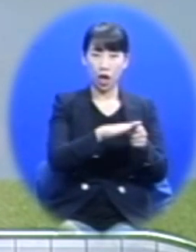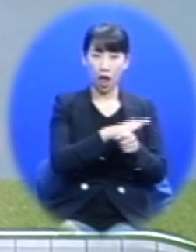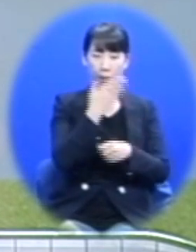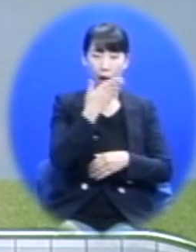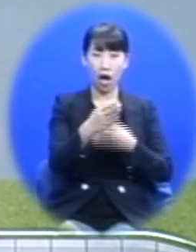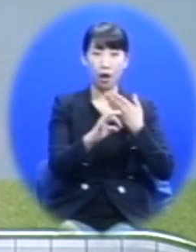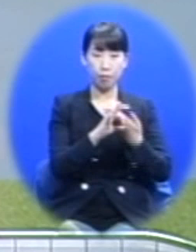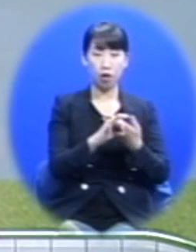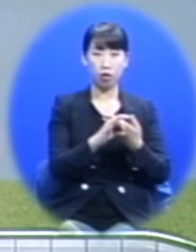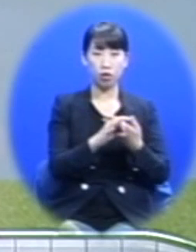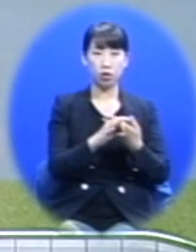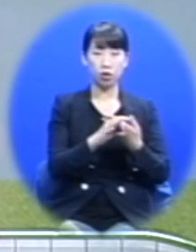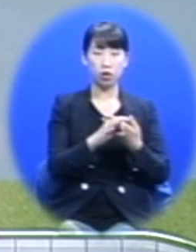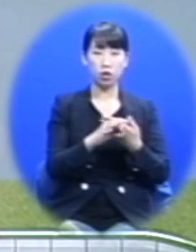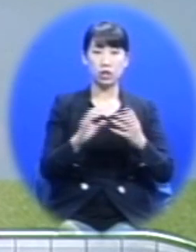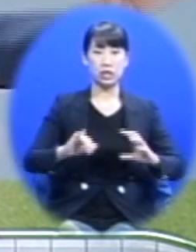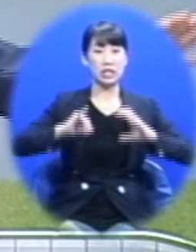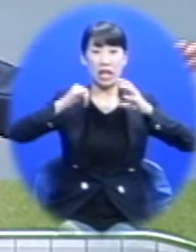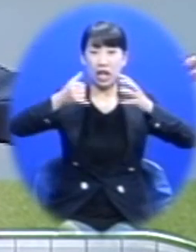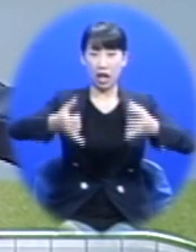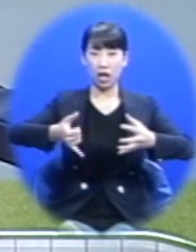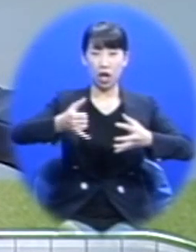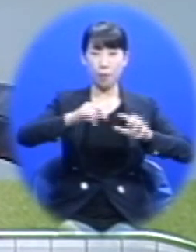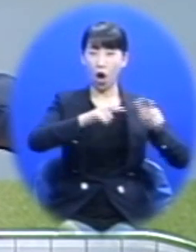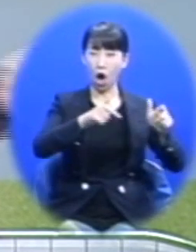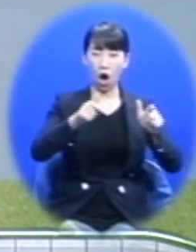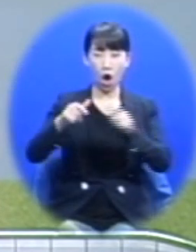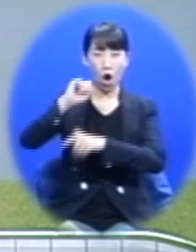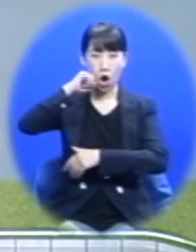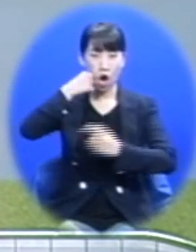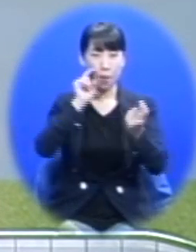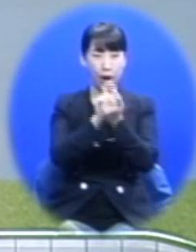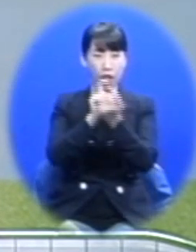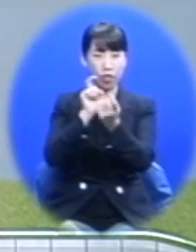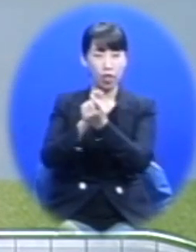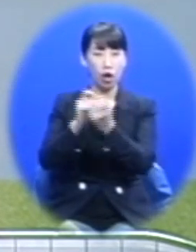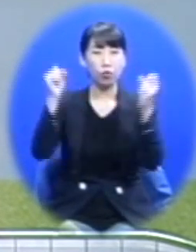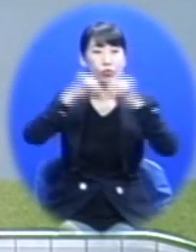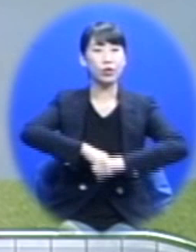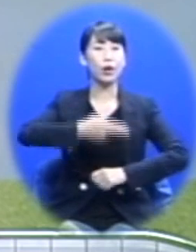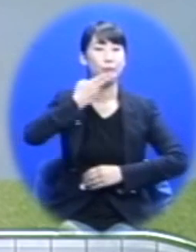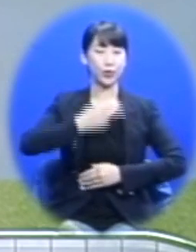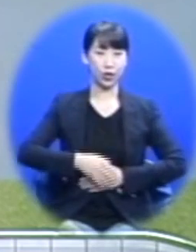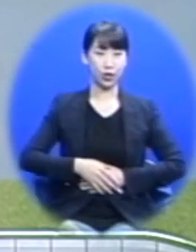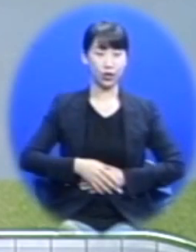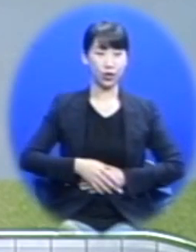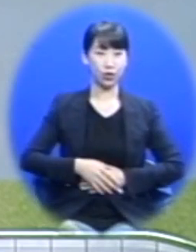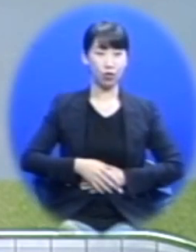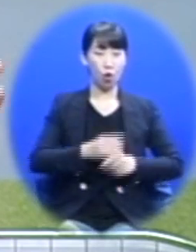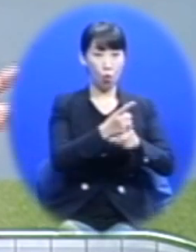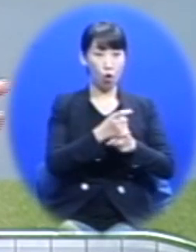되면 여러분이 이 세상에 그 어떤 어려운 일을 만나도 무너지지 않는 사람입니다. 원수도 사랑할 수 있는